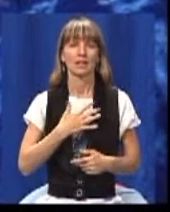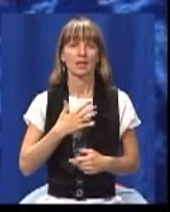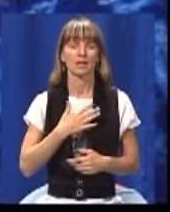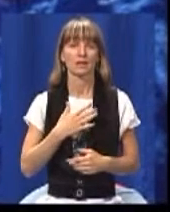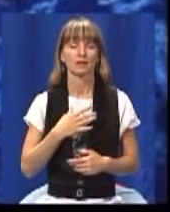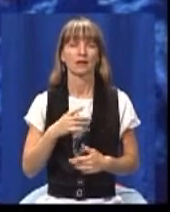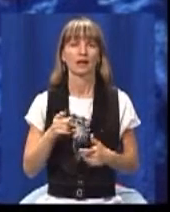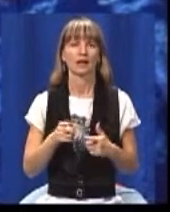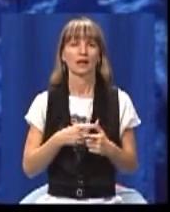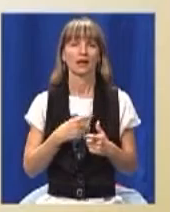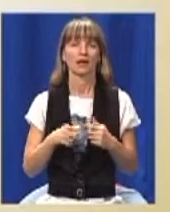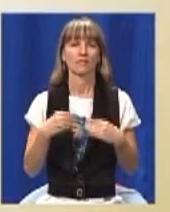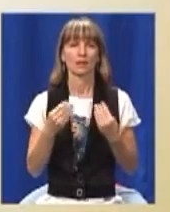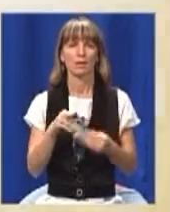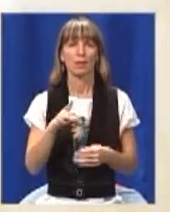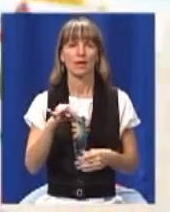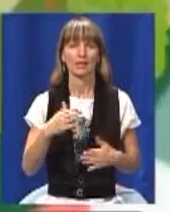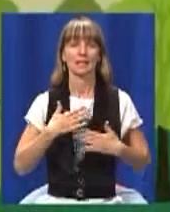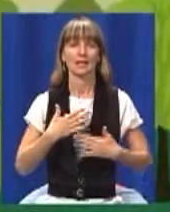або виділяються при диханні.